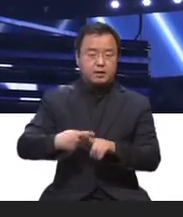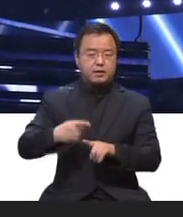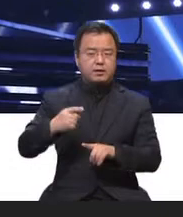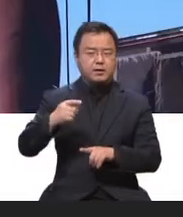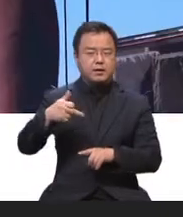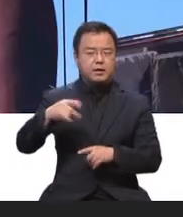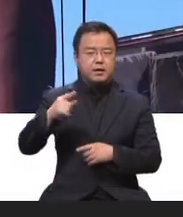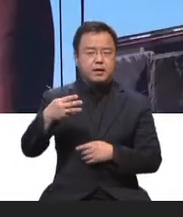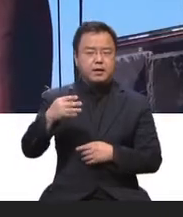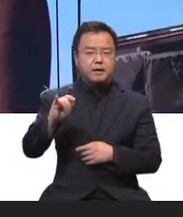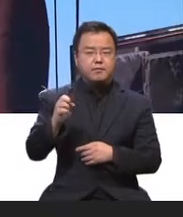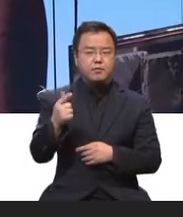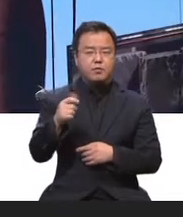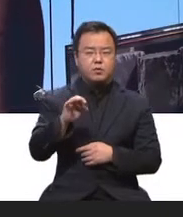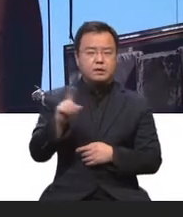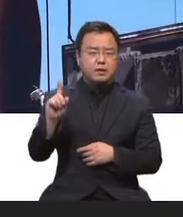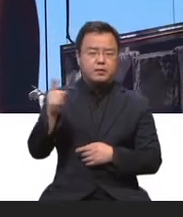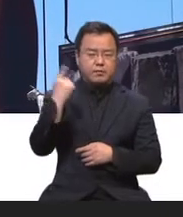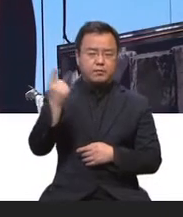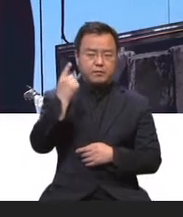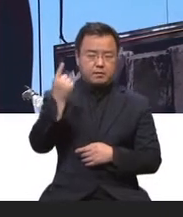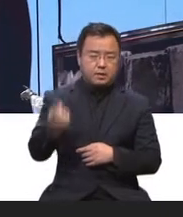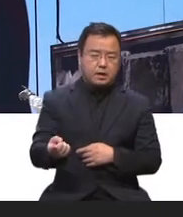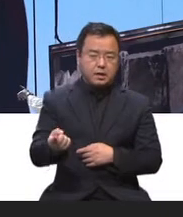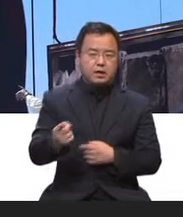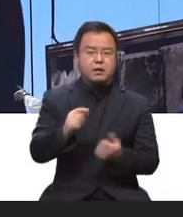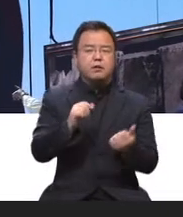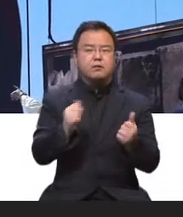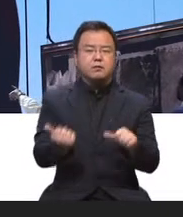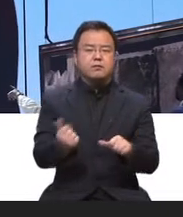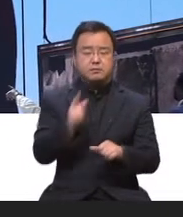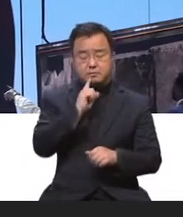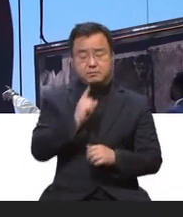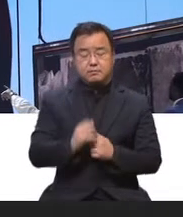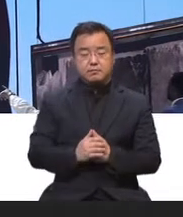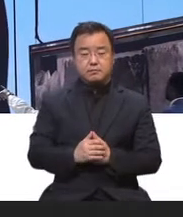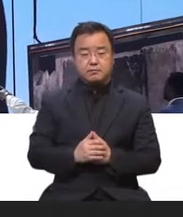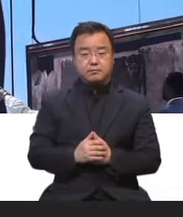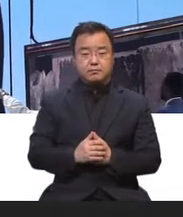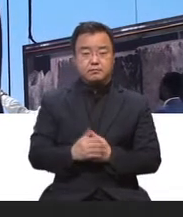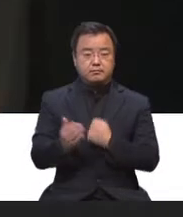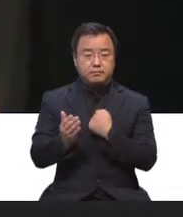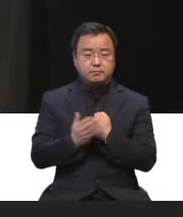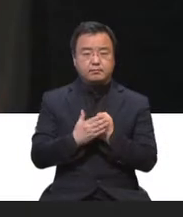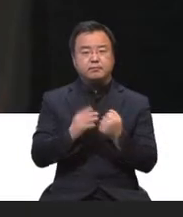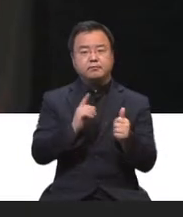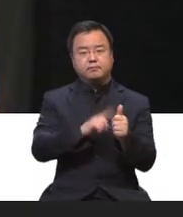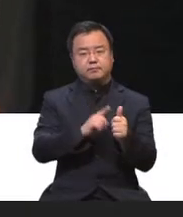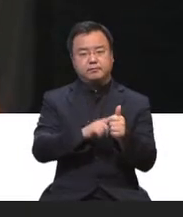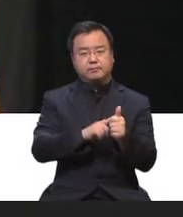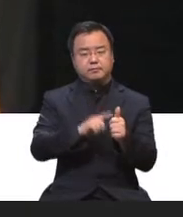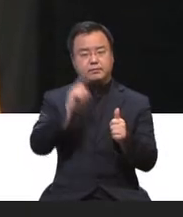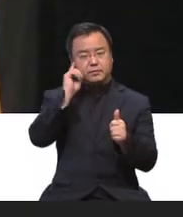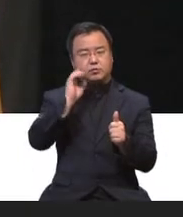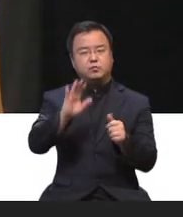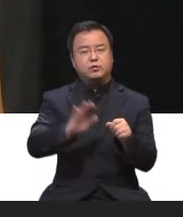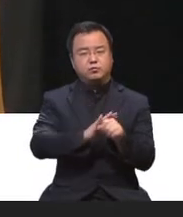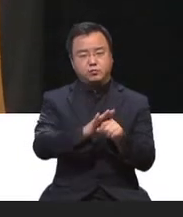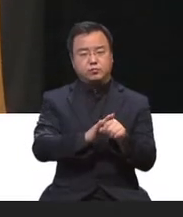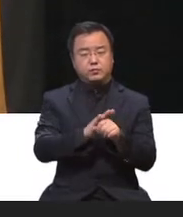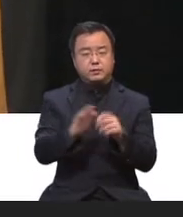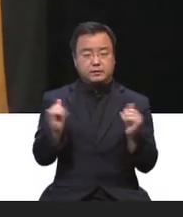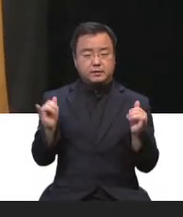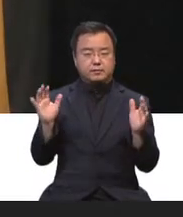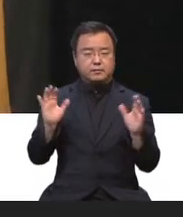캘리포니아주 칼라바사스시에서 추락했다는 안타까운 소식이 전해졌습니다. 예. 그래서 그를 추모하는 팬들이 LA 레이커스의